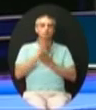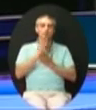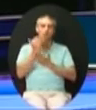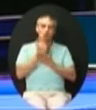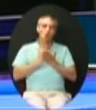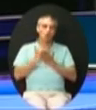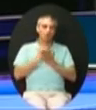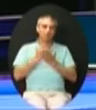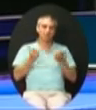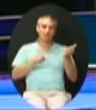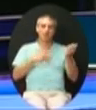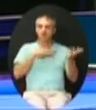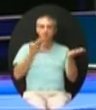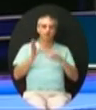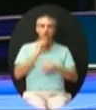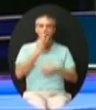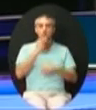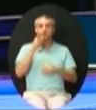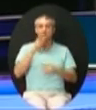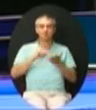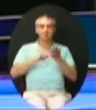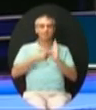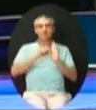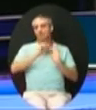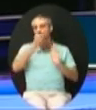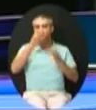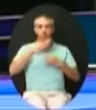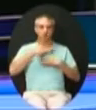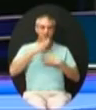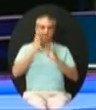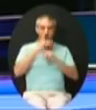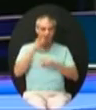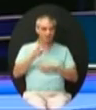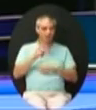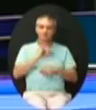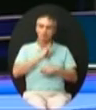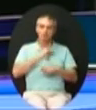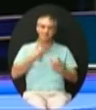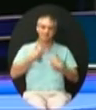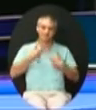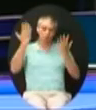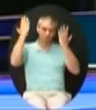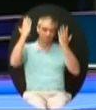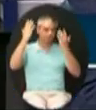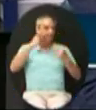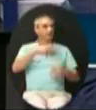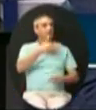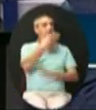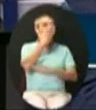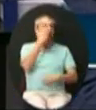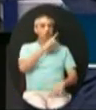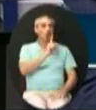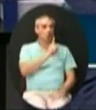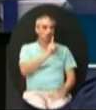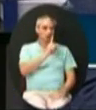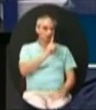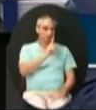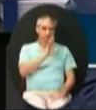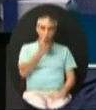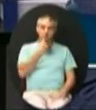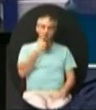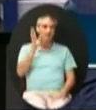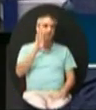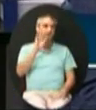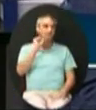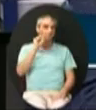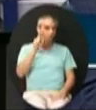חוסך שפיכות דמים של יהודים, וזאת מטרת העל שלי, והמחבלים מעניינים את הסבתא שלי. דגל שחור מתנופף מעל הדברים שאמר